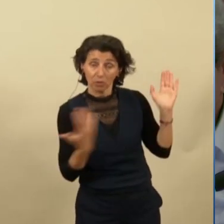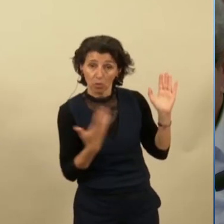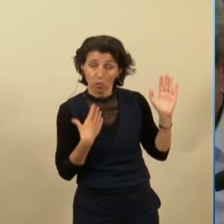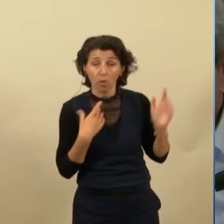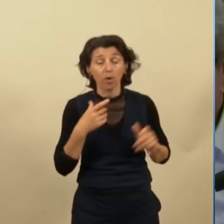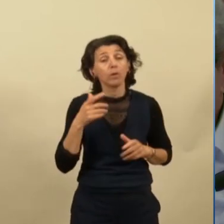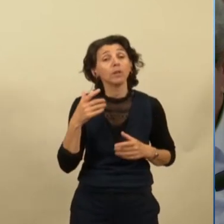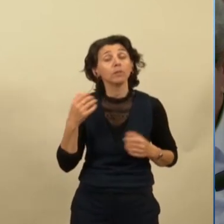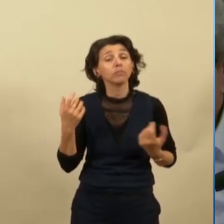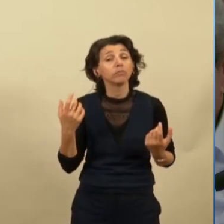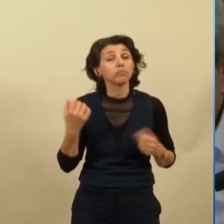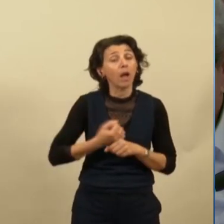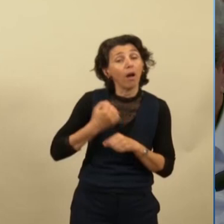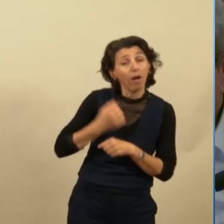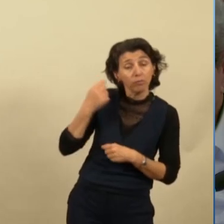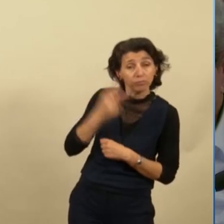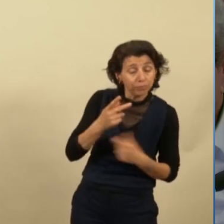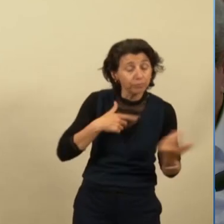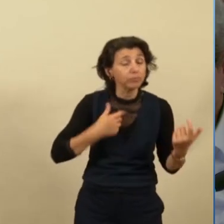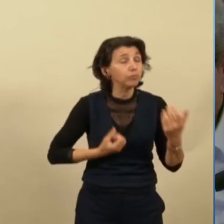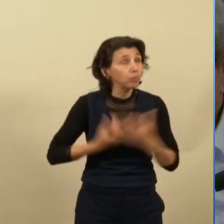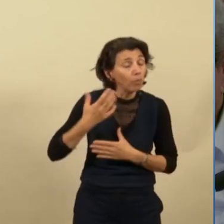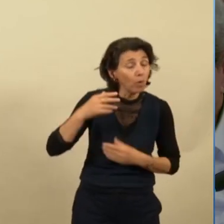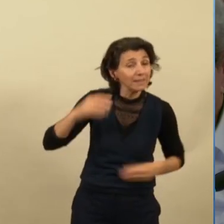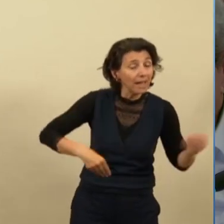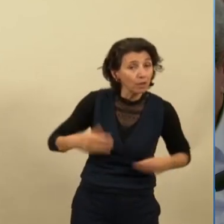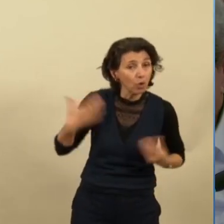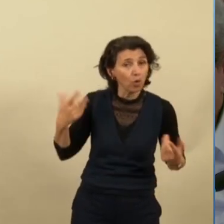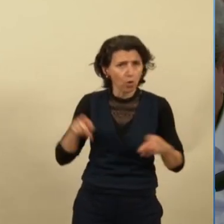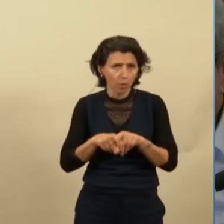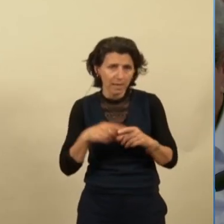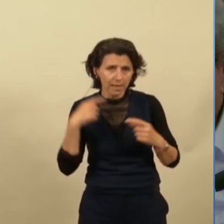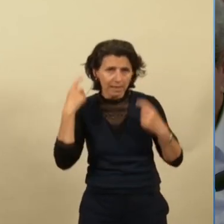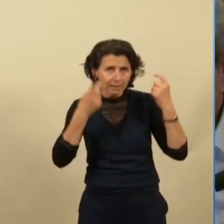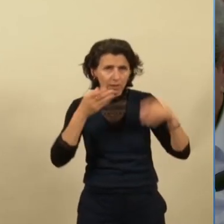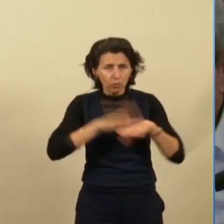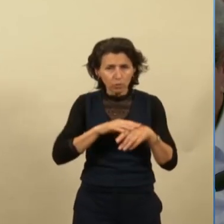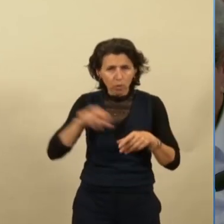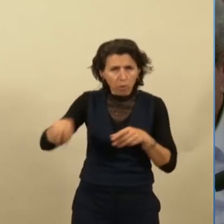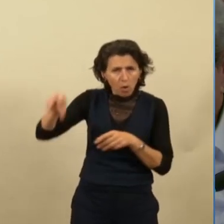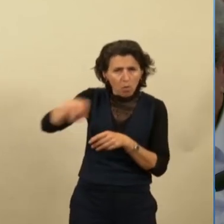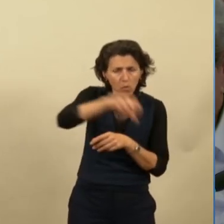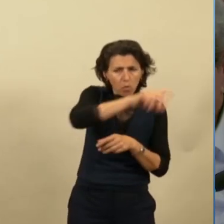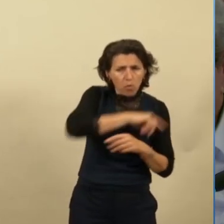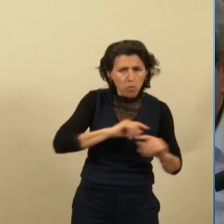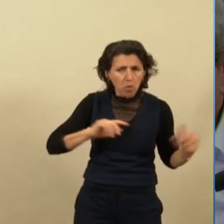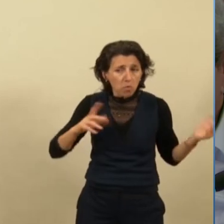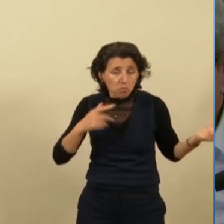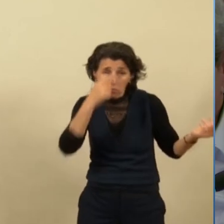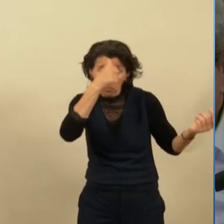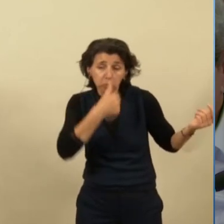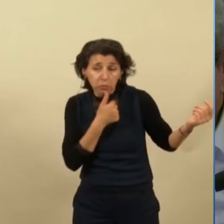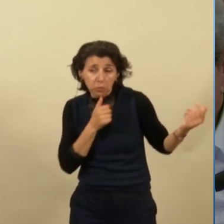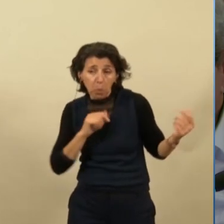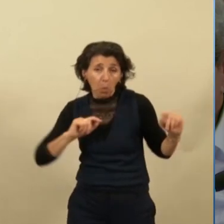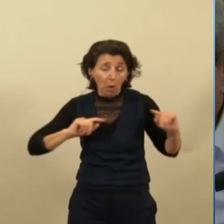notamment à une réflexion sur le parcours muséographique et les expositions temporaires tenant compte des